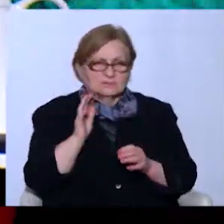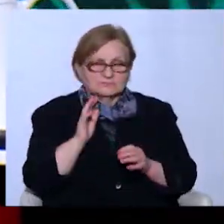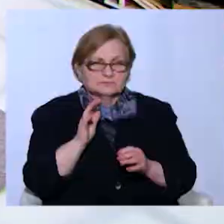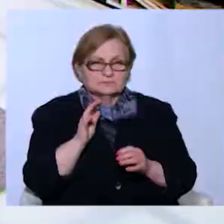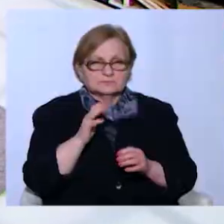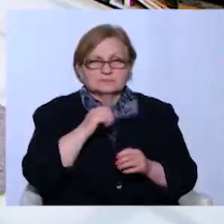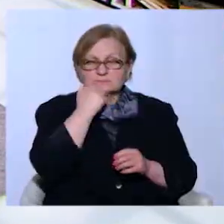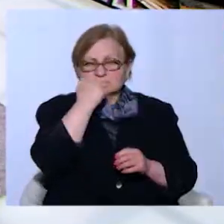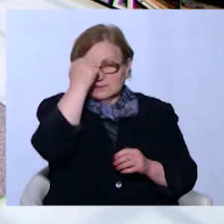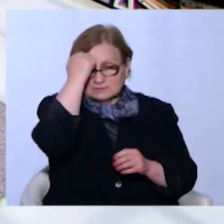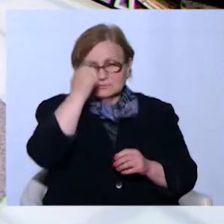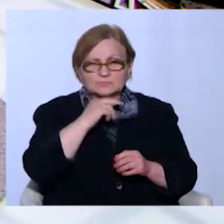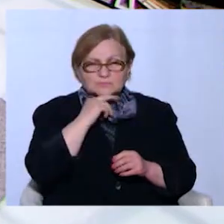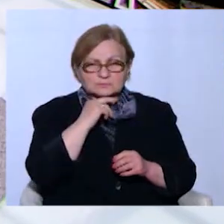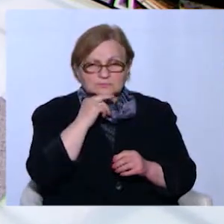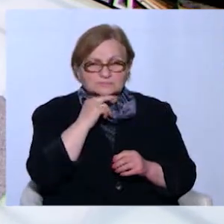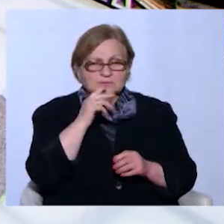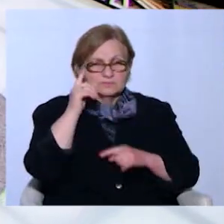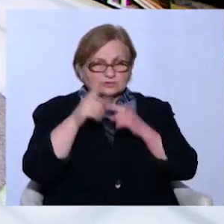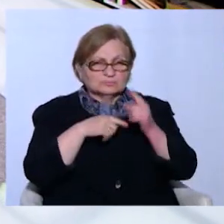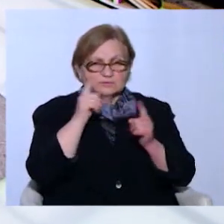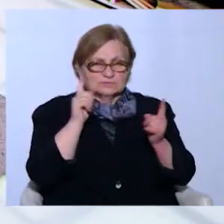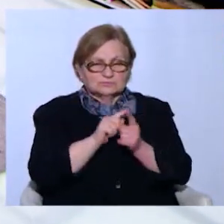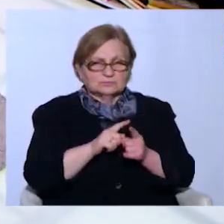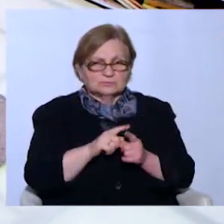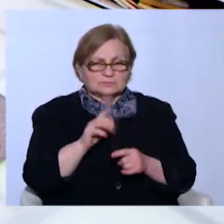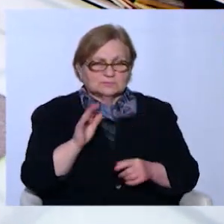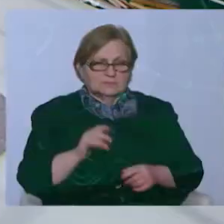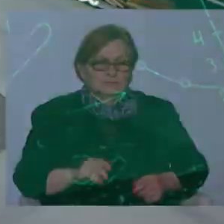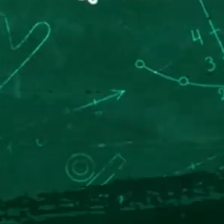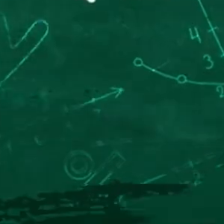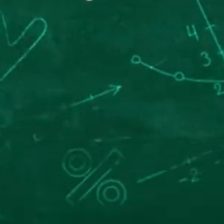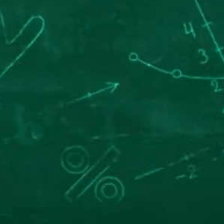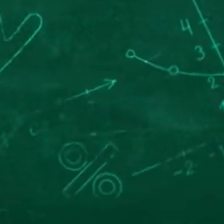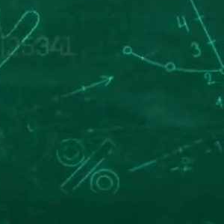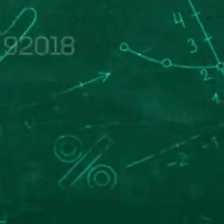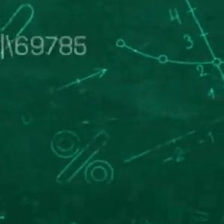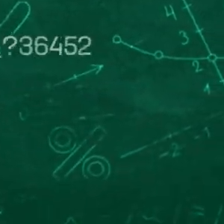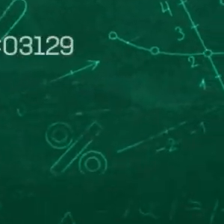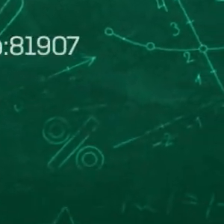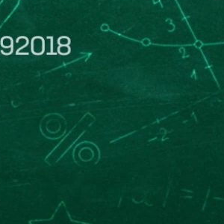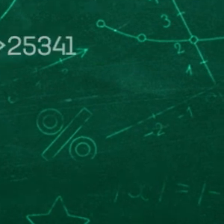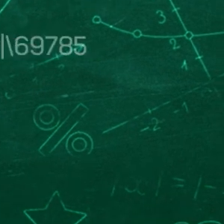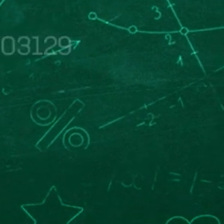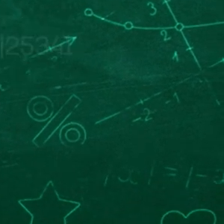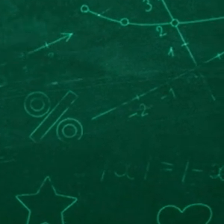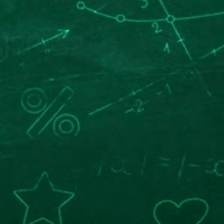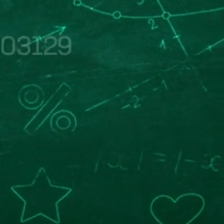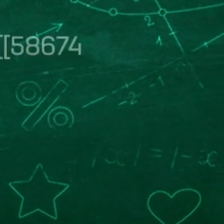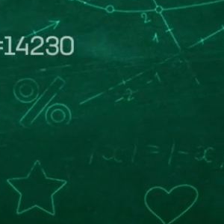ყურადღებისათვის, წარმატებებს გისურვებთ, შევხვდებით მომდევნო გაკვეთილზე. ნახვამდის.